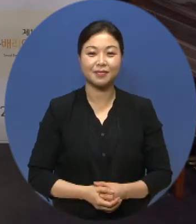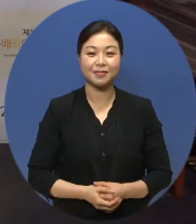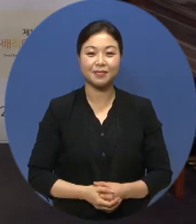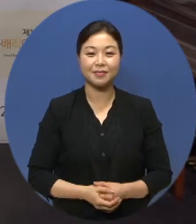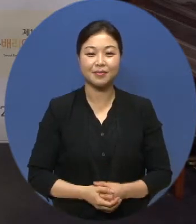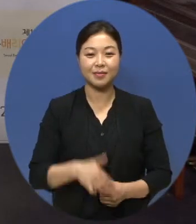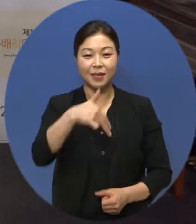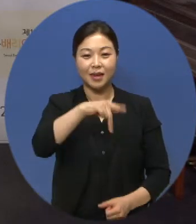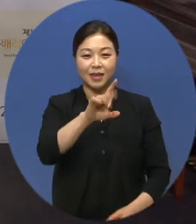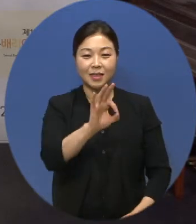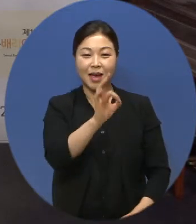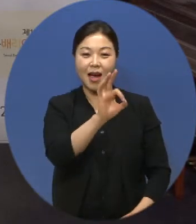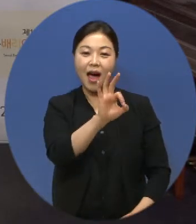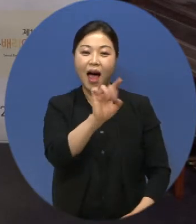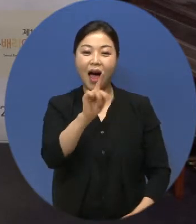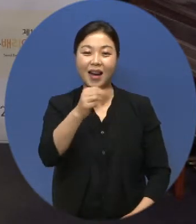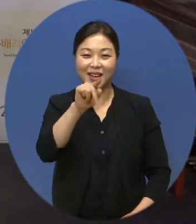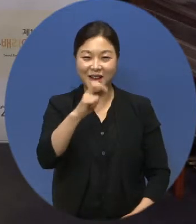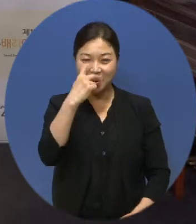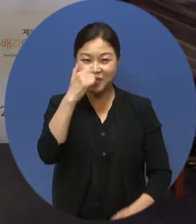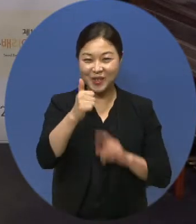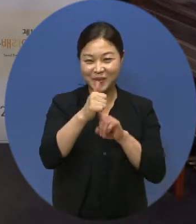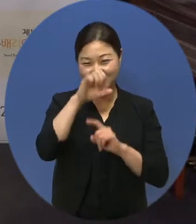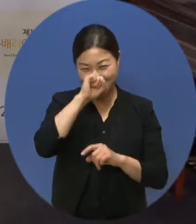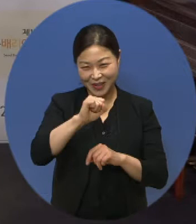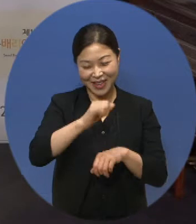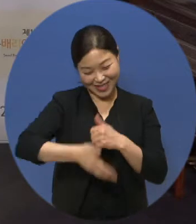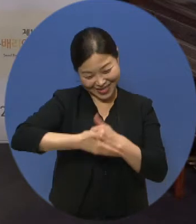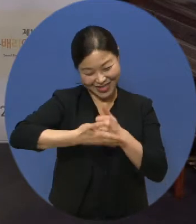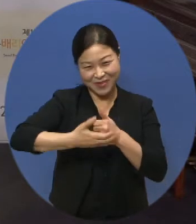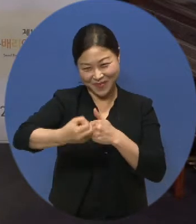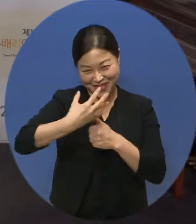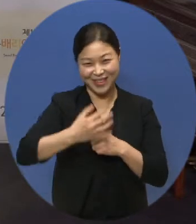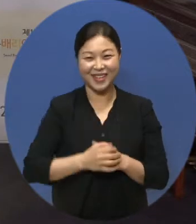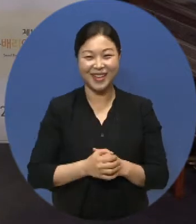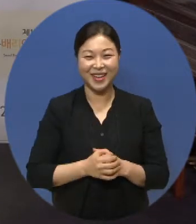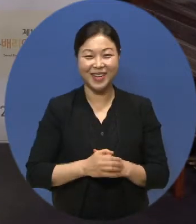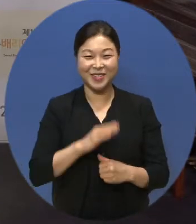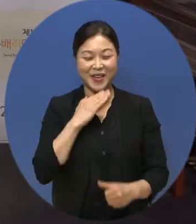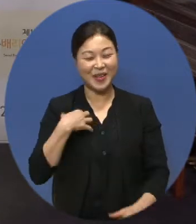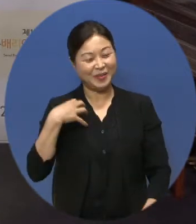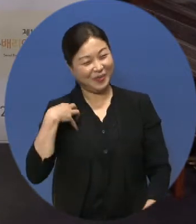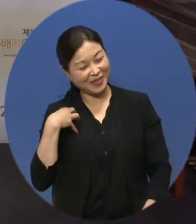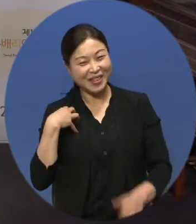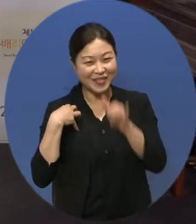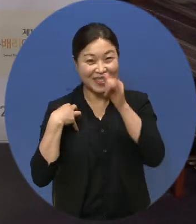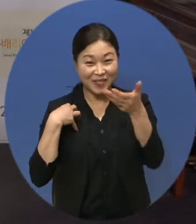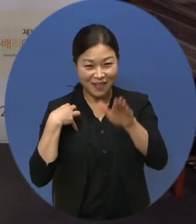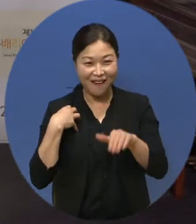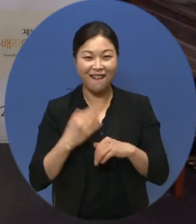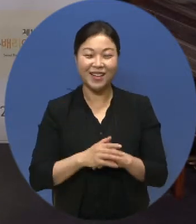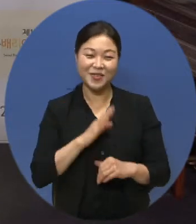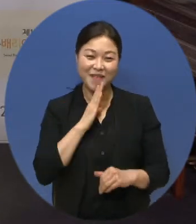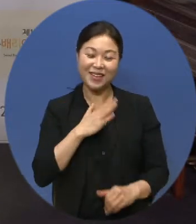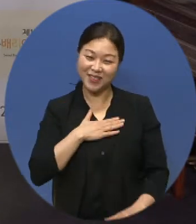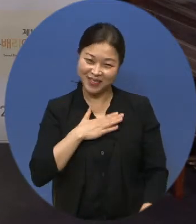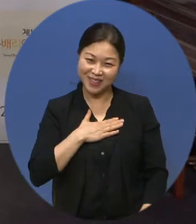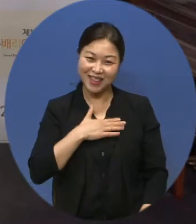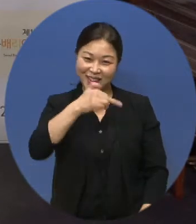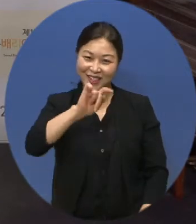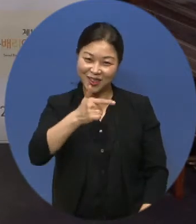장하람 감독님이 또 이렇게 말씀을 해주셔서 제가 굉장히 부담되긴 하지만 네. 사실 진짜로 저는 이제 전부